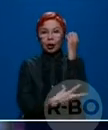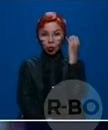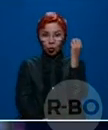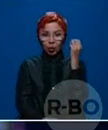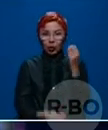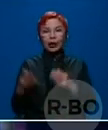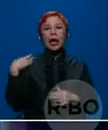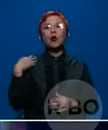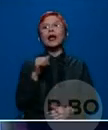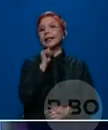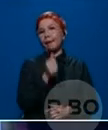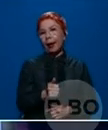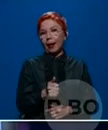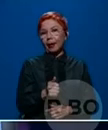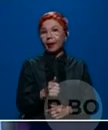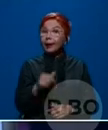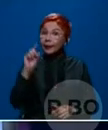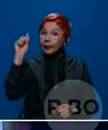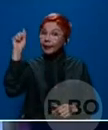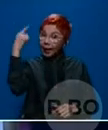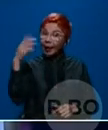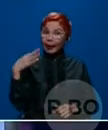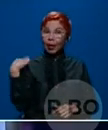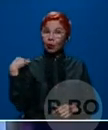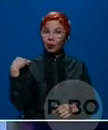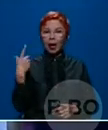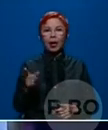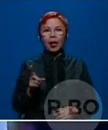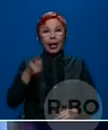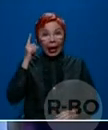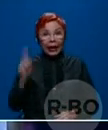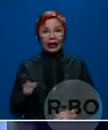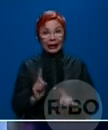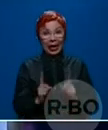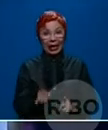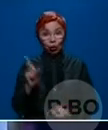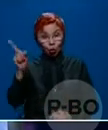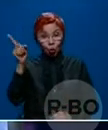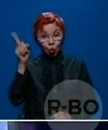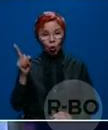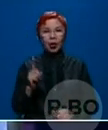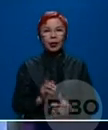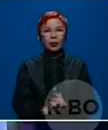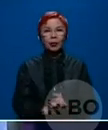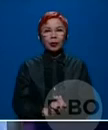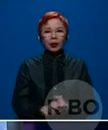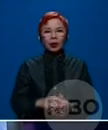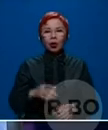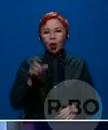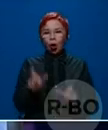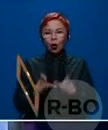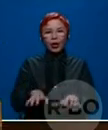oleh siapa negara dan akibat itu menggusur tak pernah memikirkan